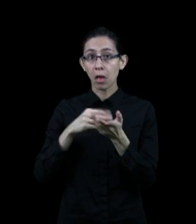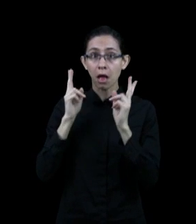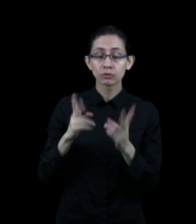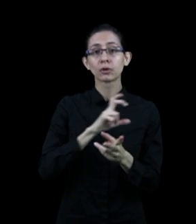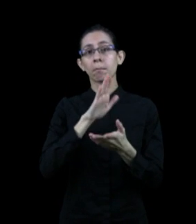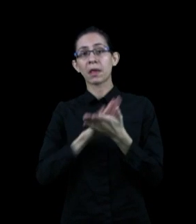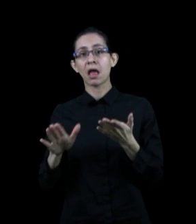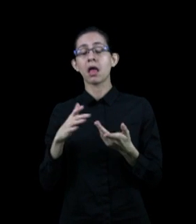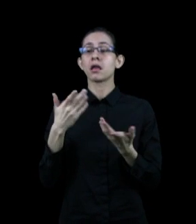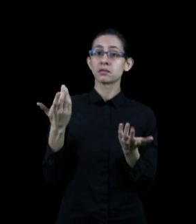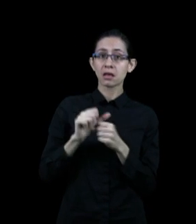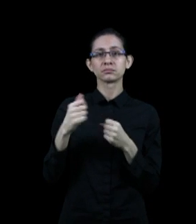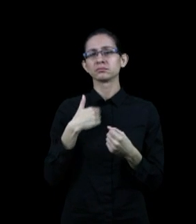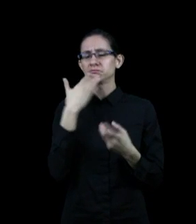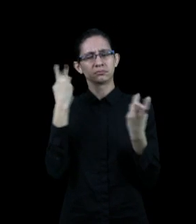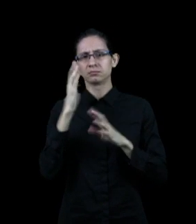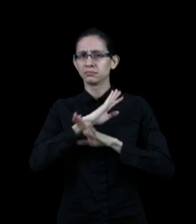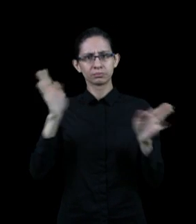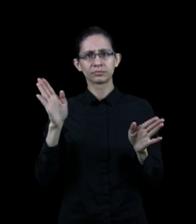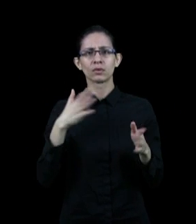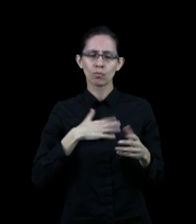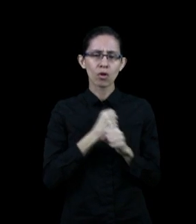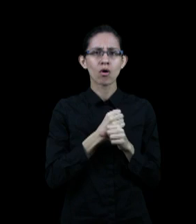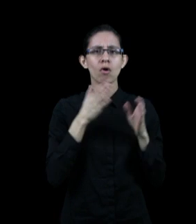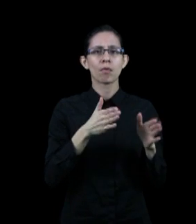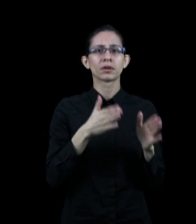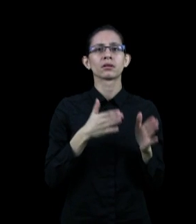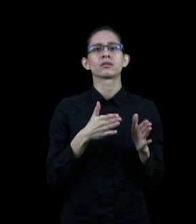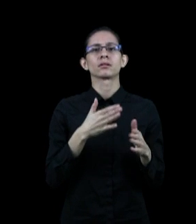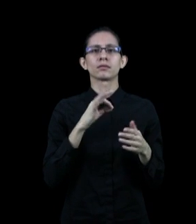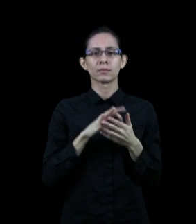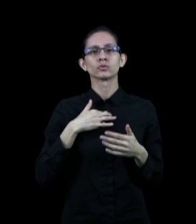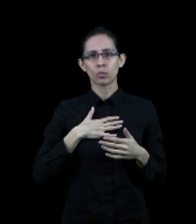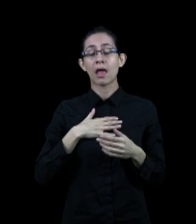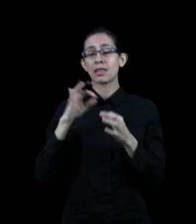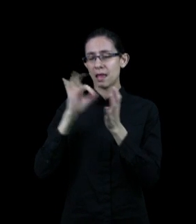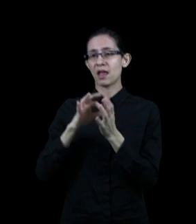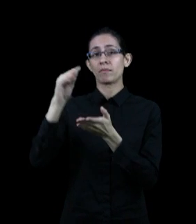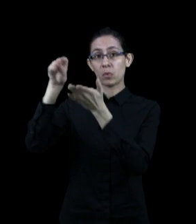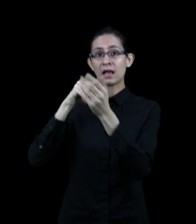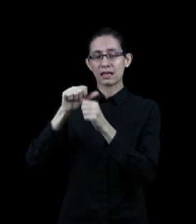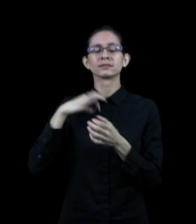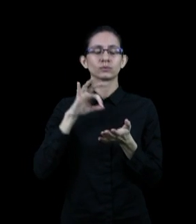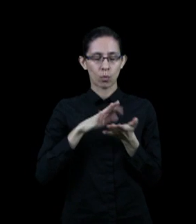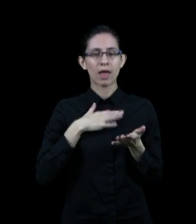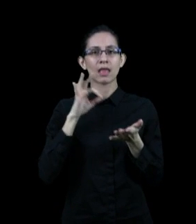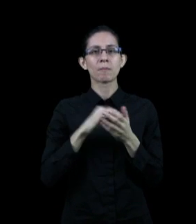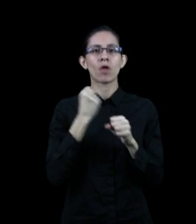nie dbam o to, ile mi płacicie, a nawet czy w ogóle mi płacicie. Pewnie gdybyście mi płacili, robiłbym więcej takich filmów.